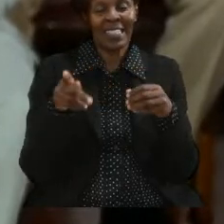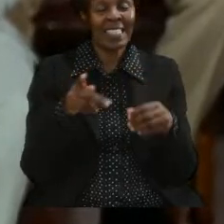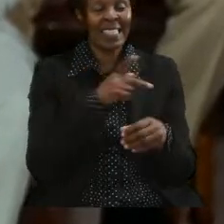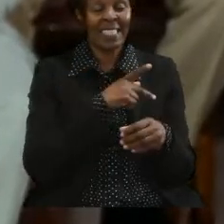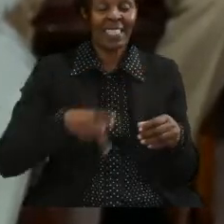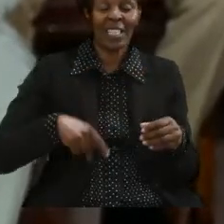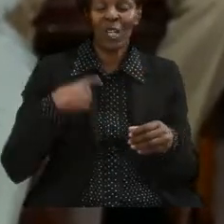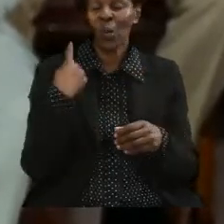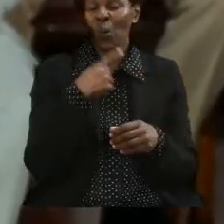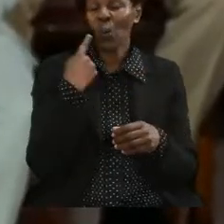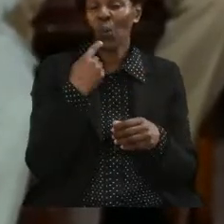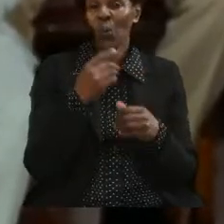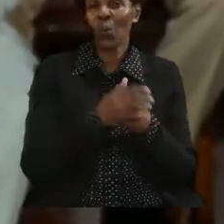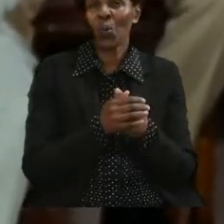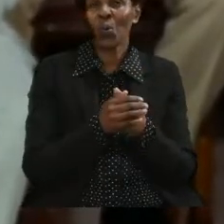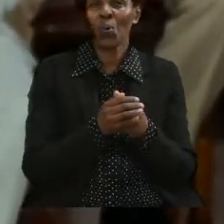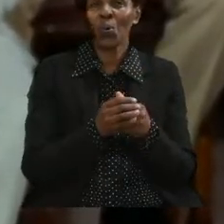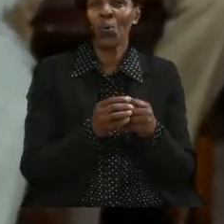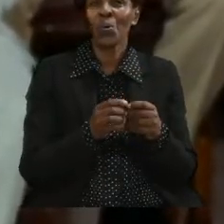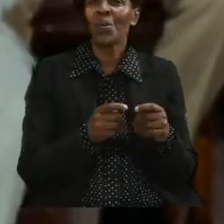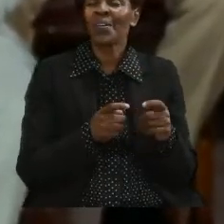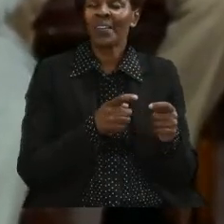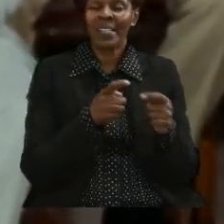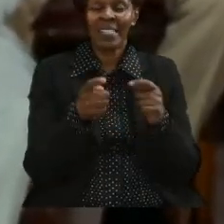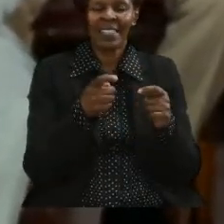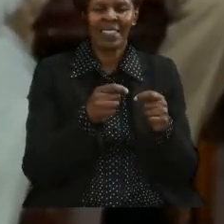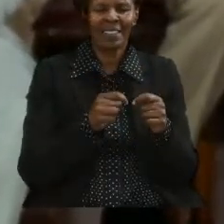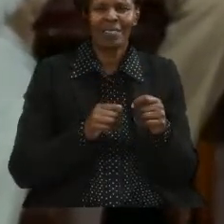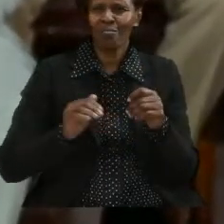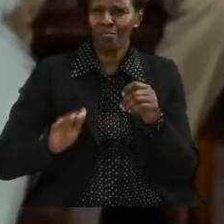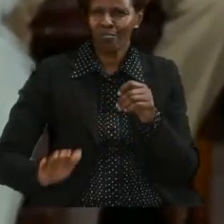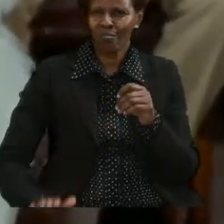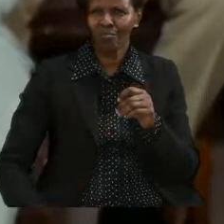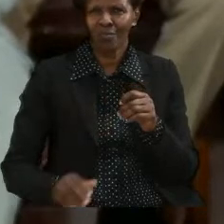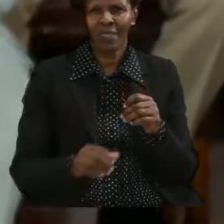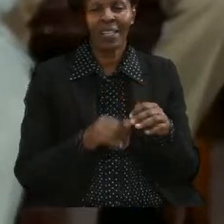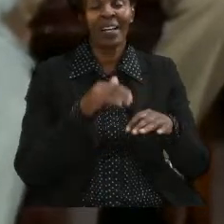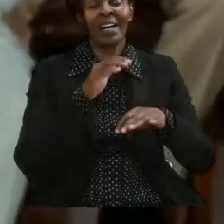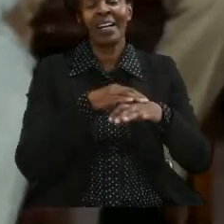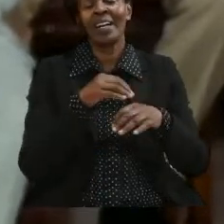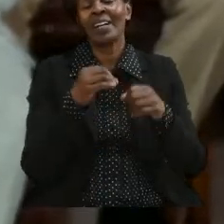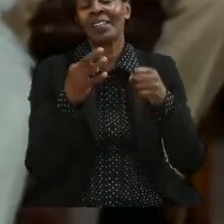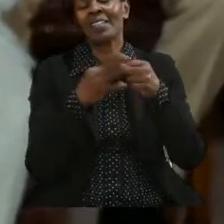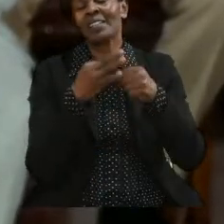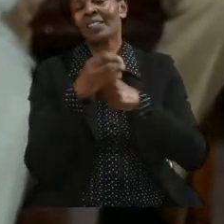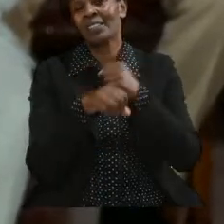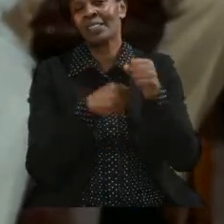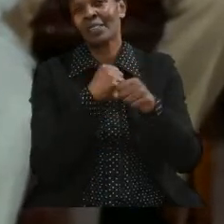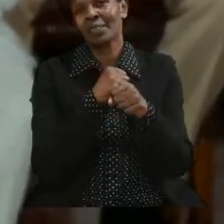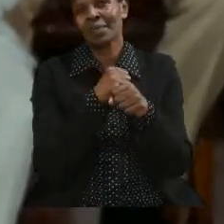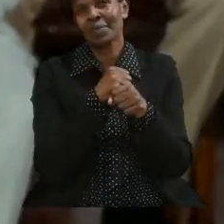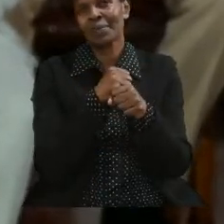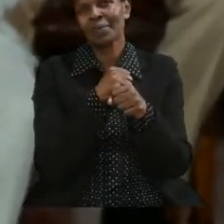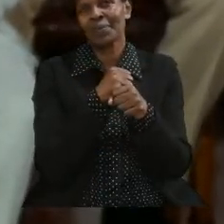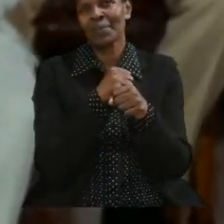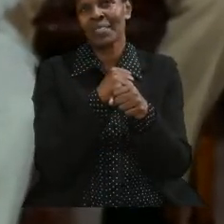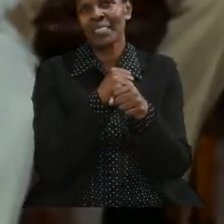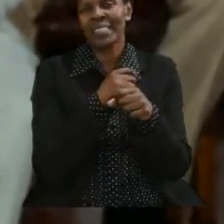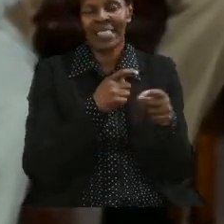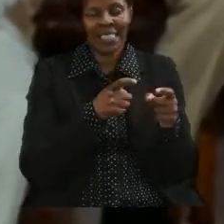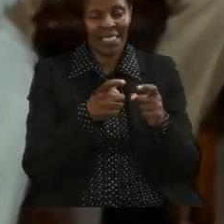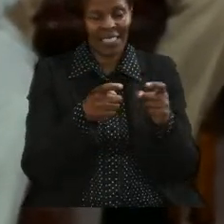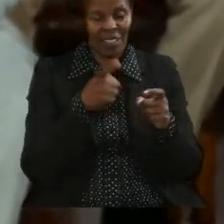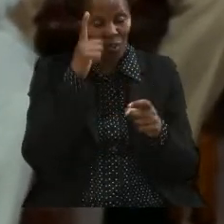uria athamakire e munini muno ena miaka inana na agithamaka